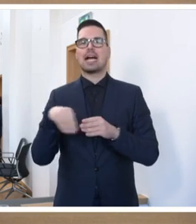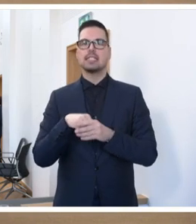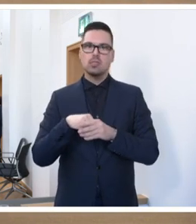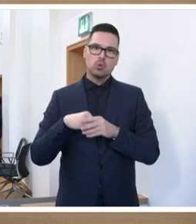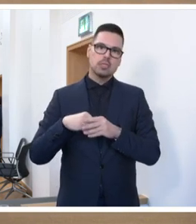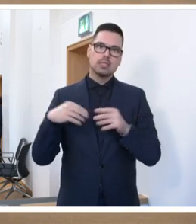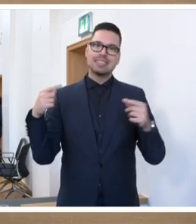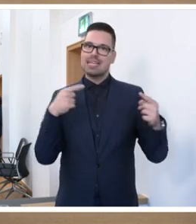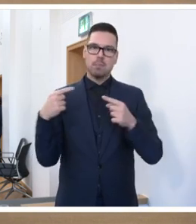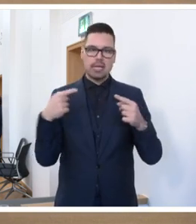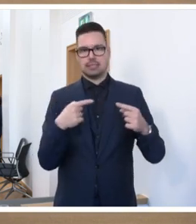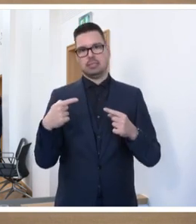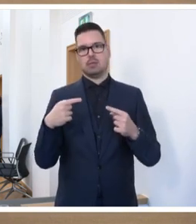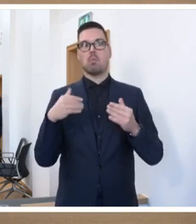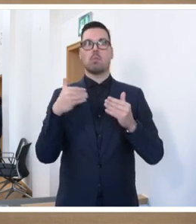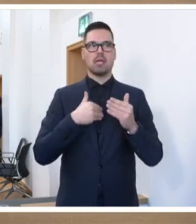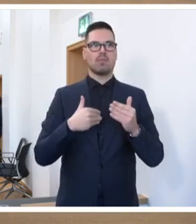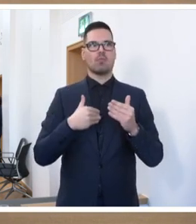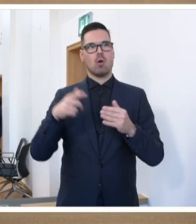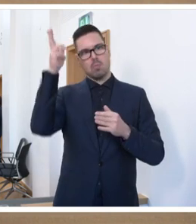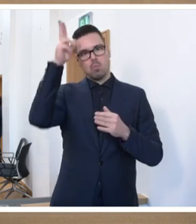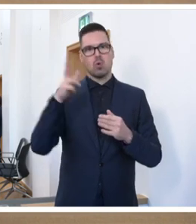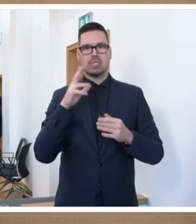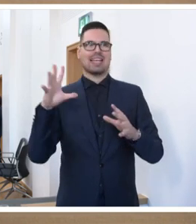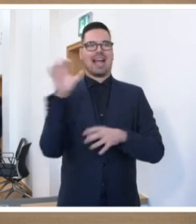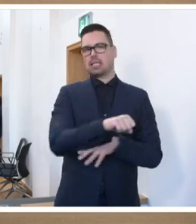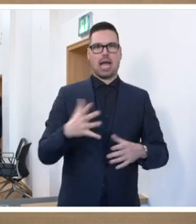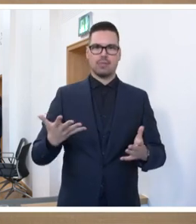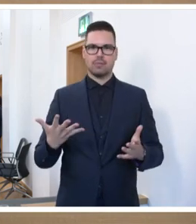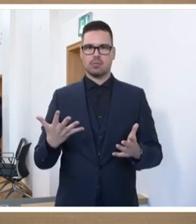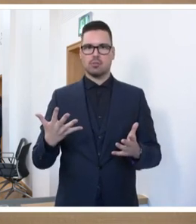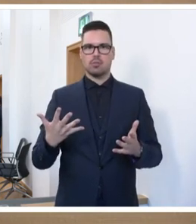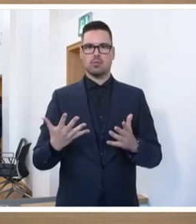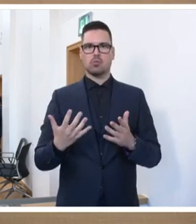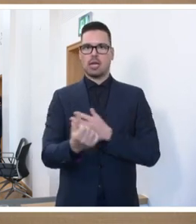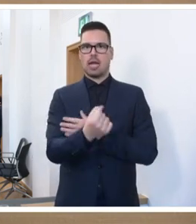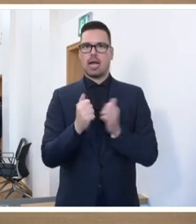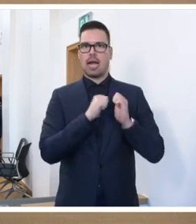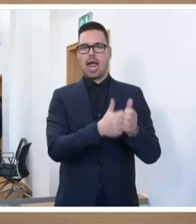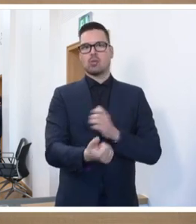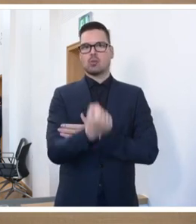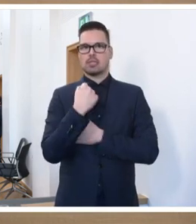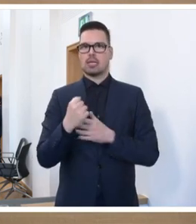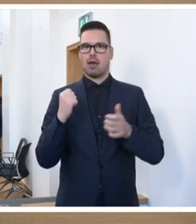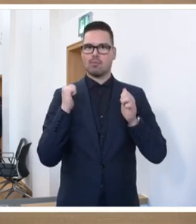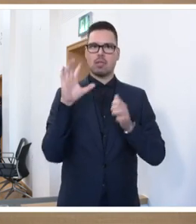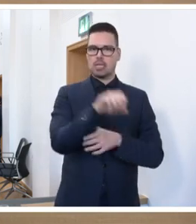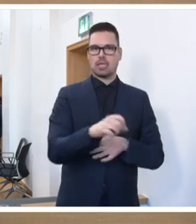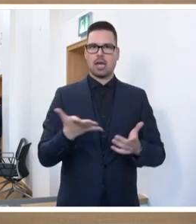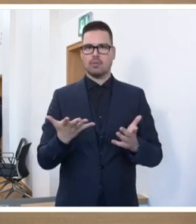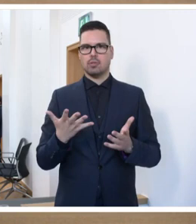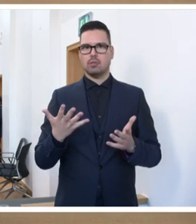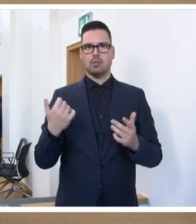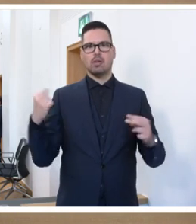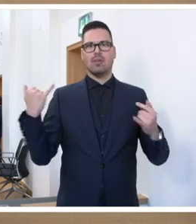zu erreichen, bevor sie Rettungskräfte und Polizisten angreifen. Er vergleicht die Vorfälle in Berlin mit zurückliegenden Taten in